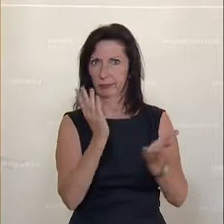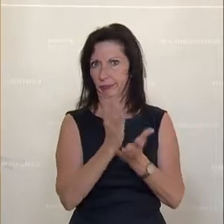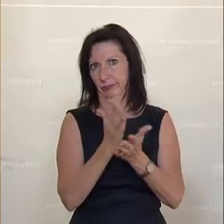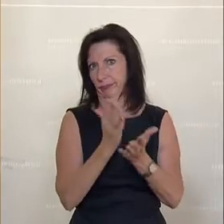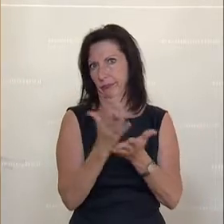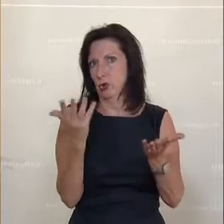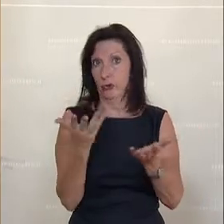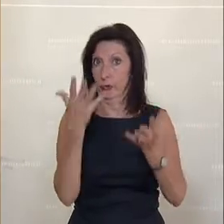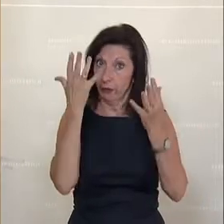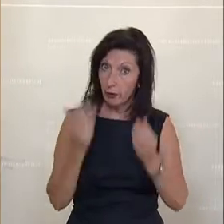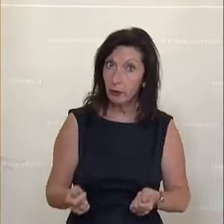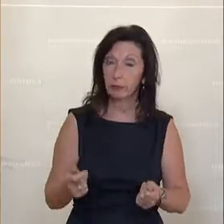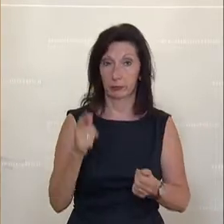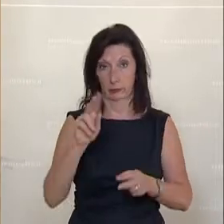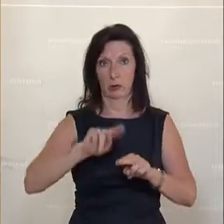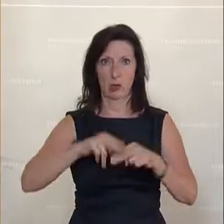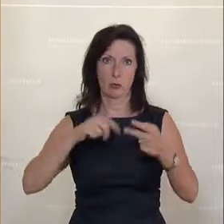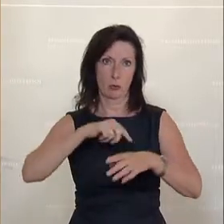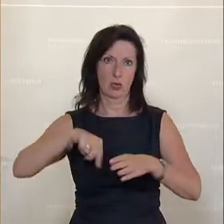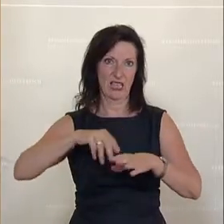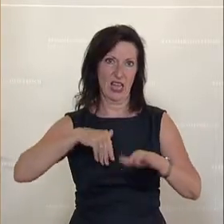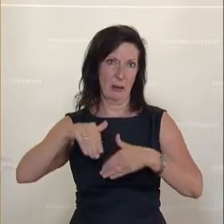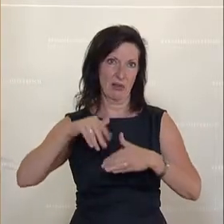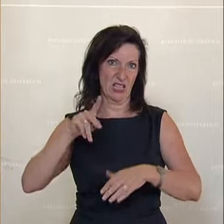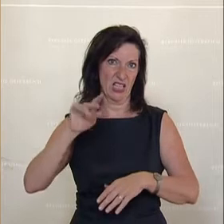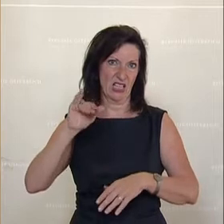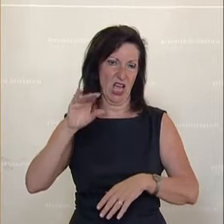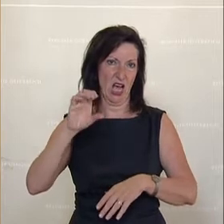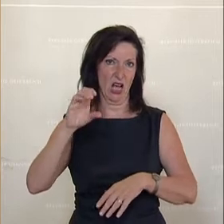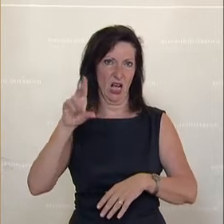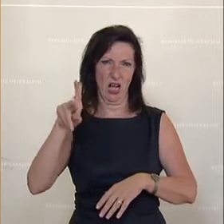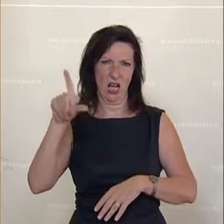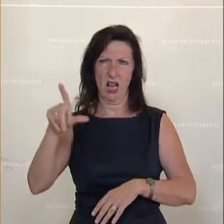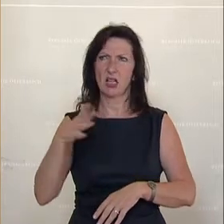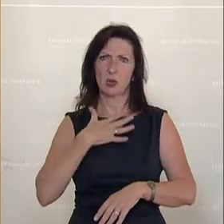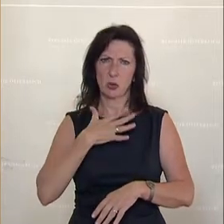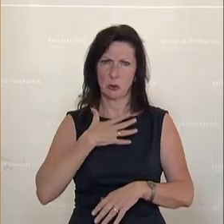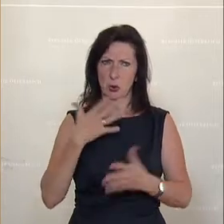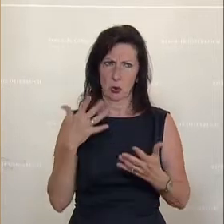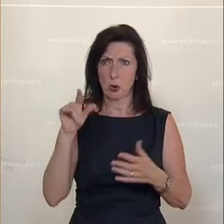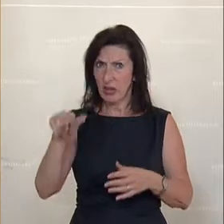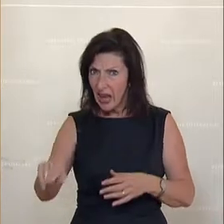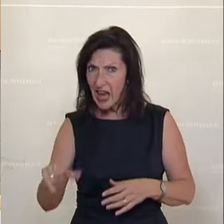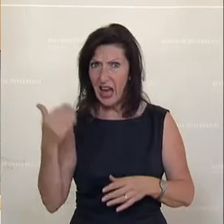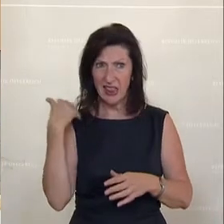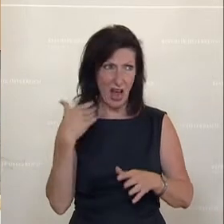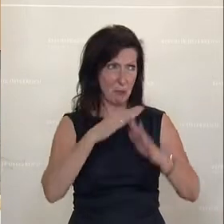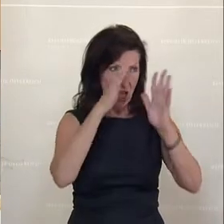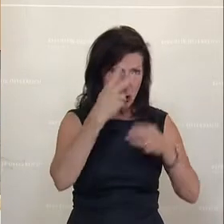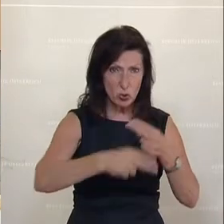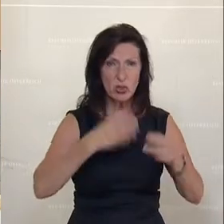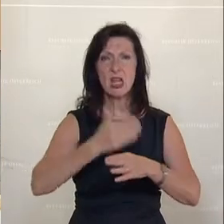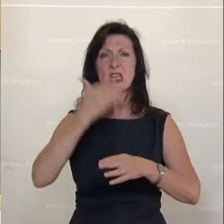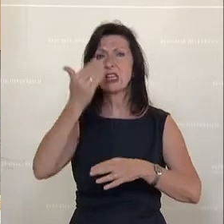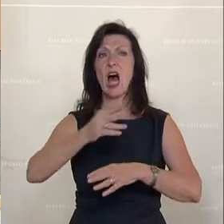bundesministers innenminister kickl die letztlich jegliches internationales vertrauen in unser bvd verwirkt hat